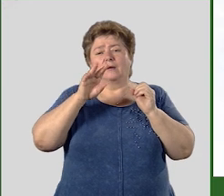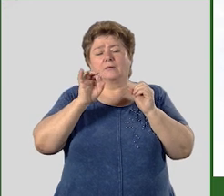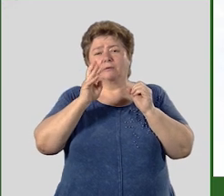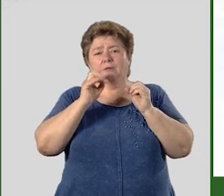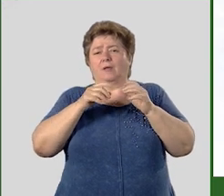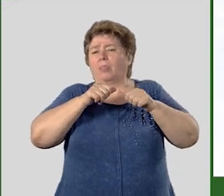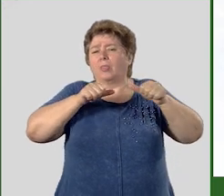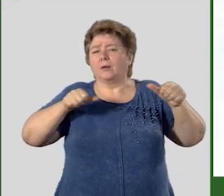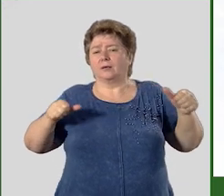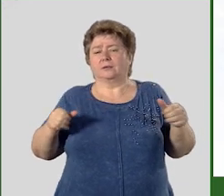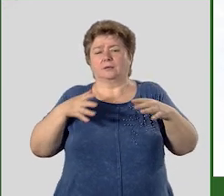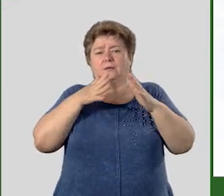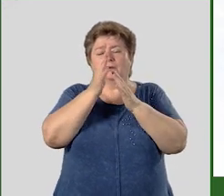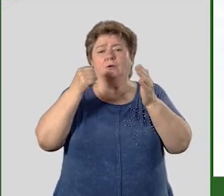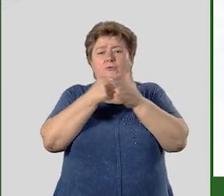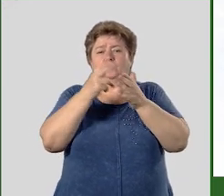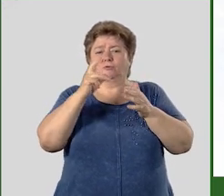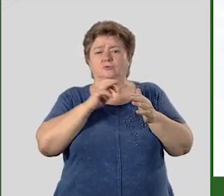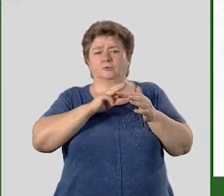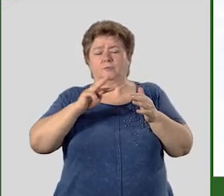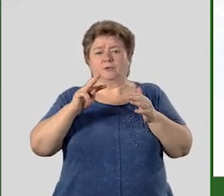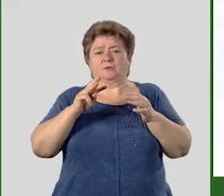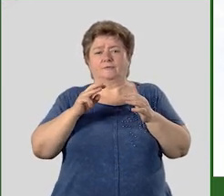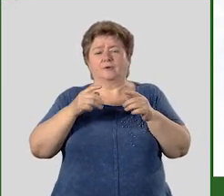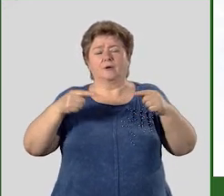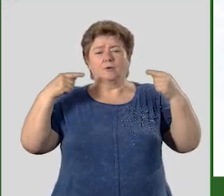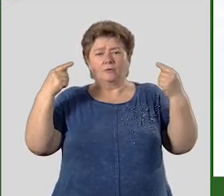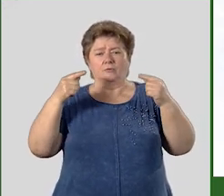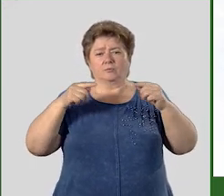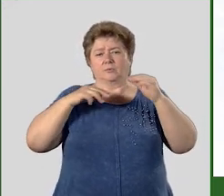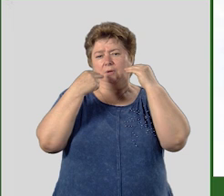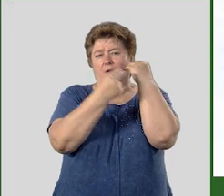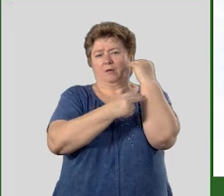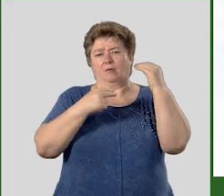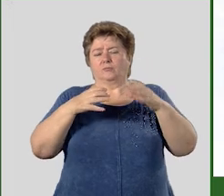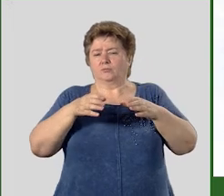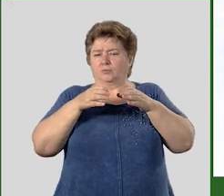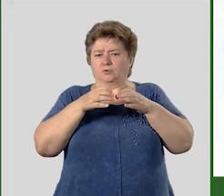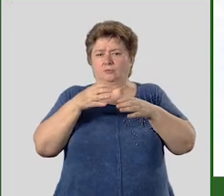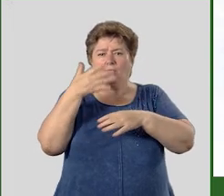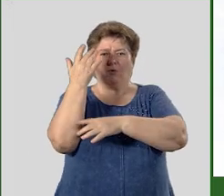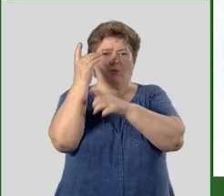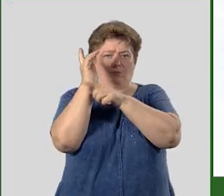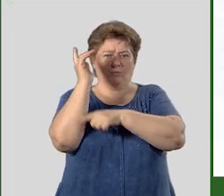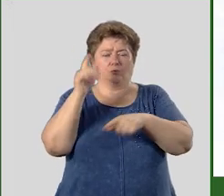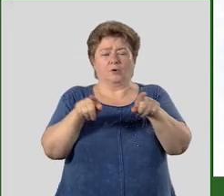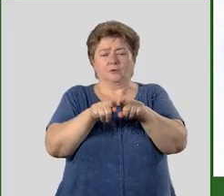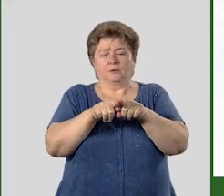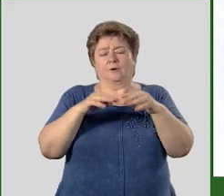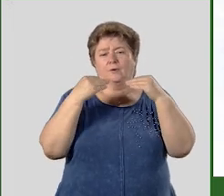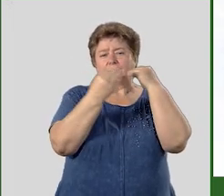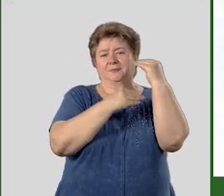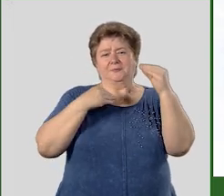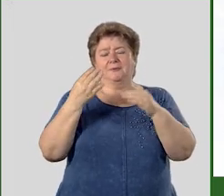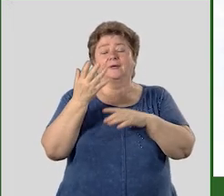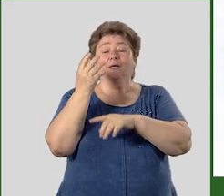Земле растение до 300 метров. Гигантские лианы толщиной в руку обвивают стволы